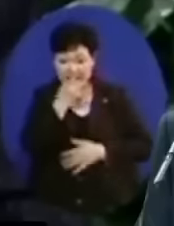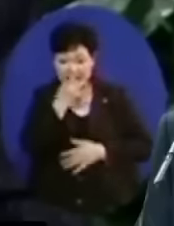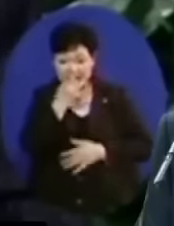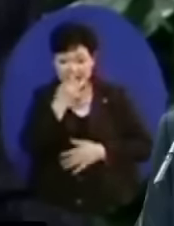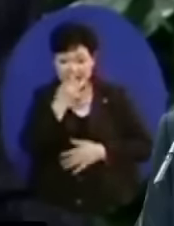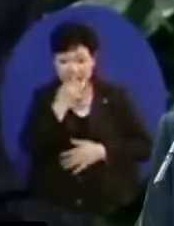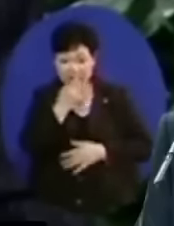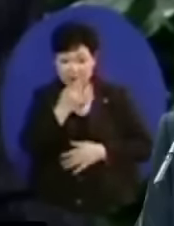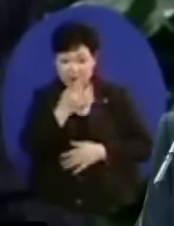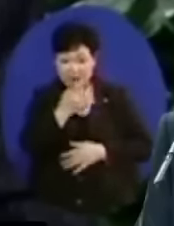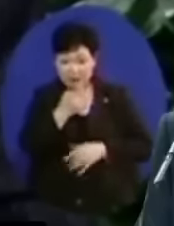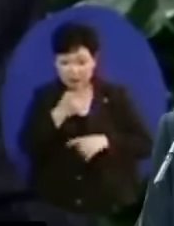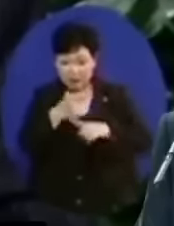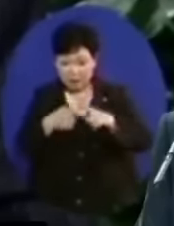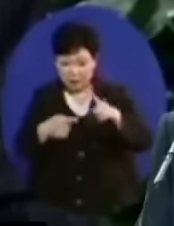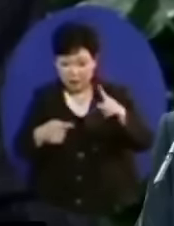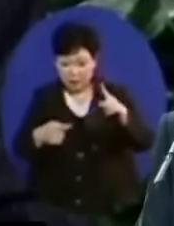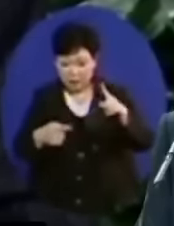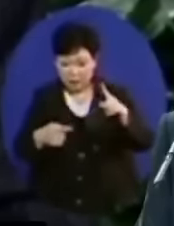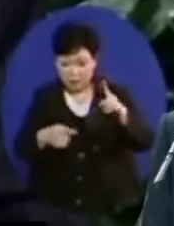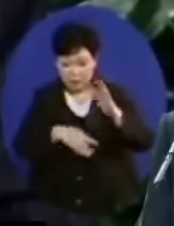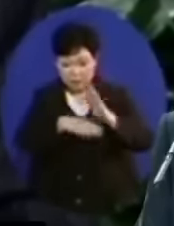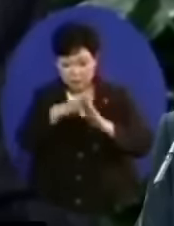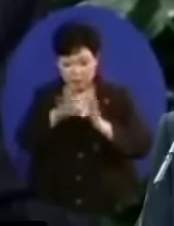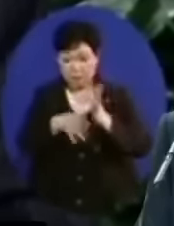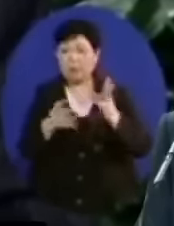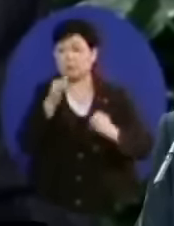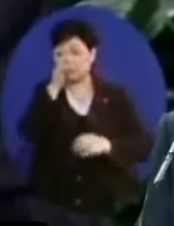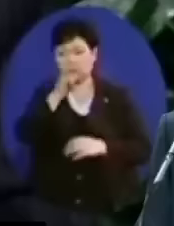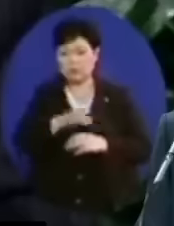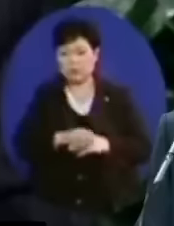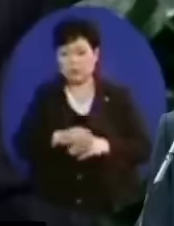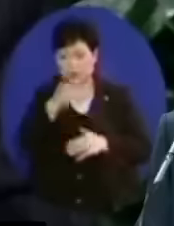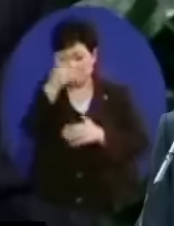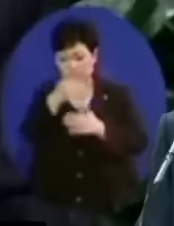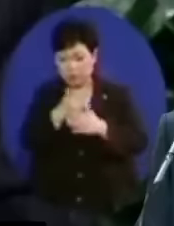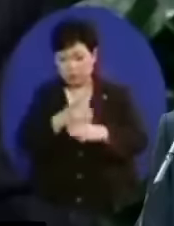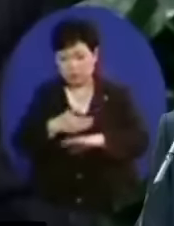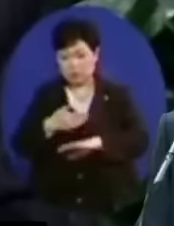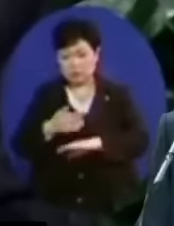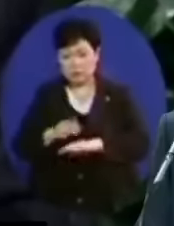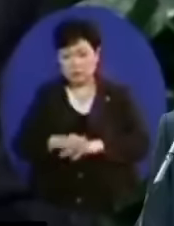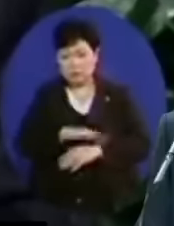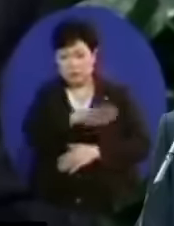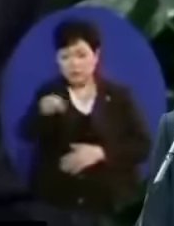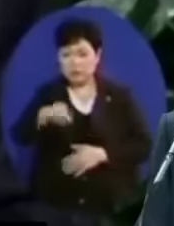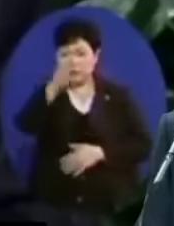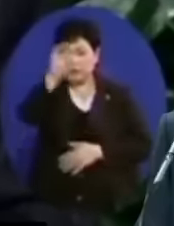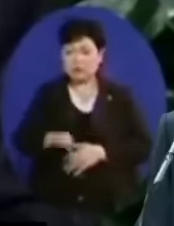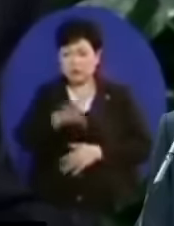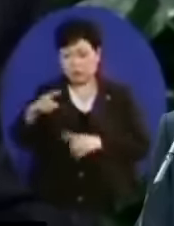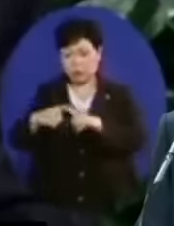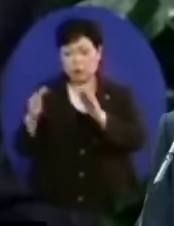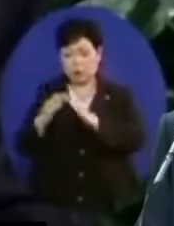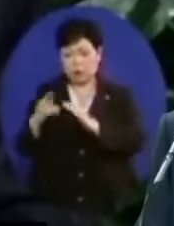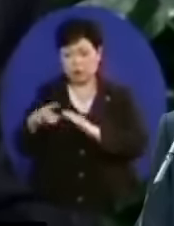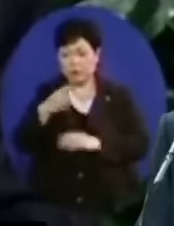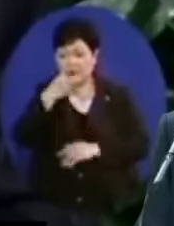밥만 찼을 때가 많았어요. 남의 교회에 그런 거 아닙니다. 우리 서대문 우리 교회에서